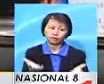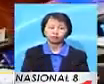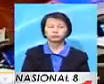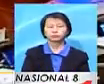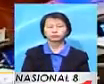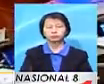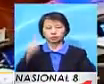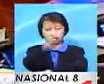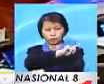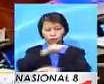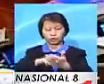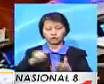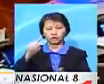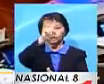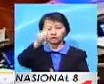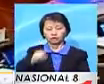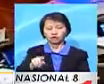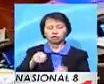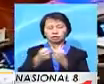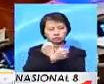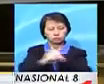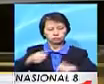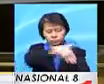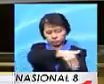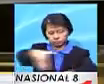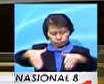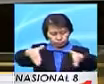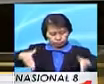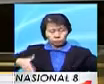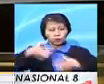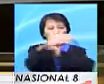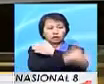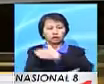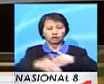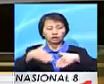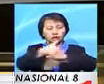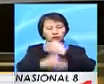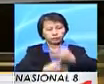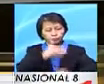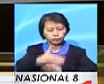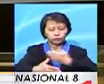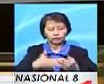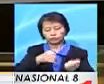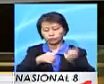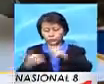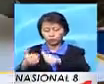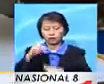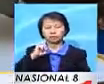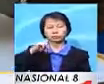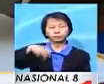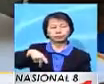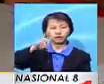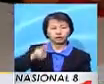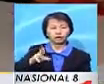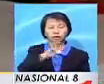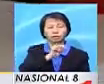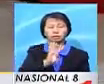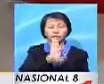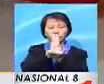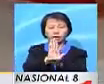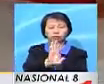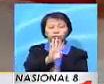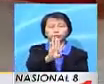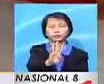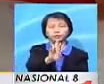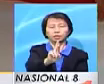Hari ini tiga soalan berhubung isu keselamatan sempadan negara, proses persempadanan oleh Suruhanjaya Pilihan Raya SPR dan Bantuan Rakyat